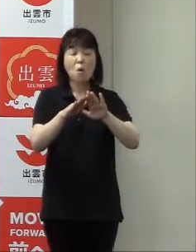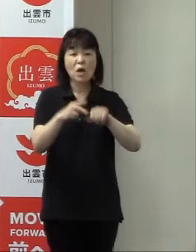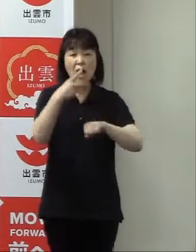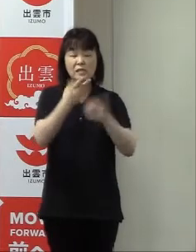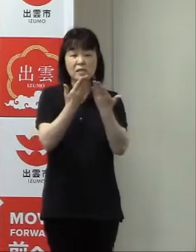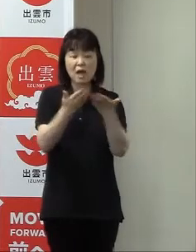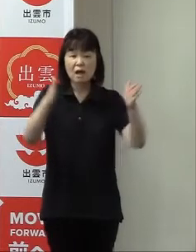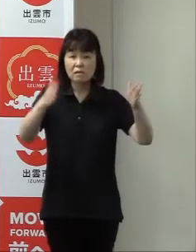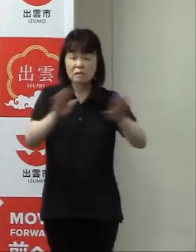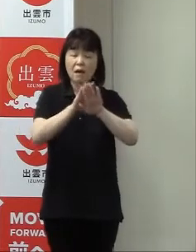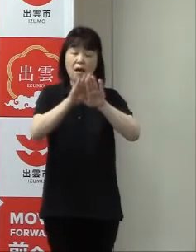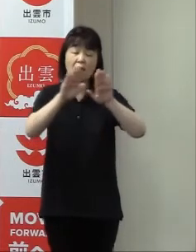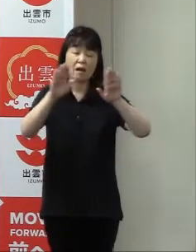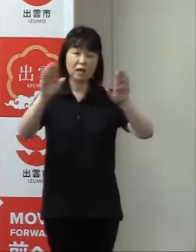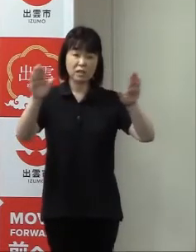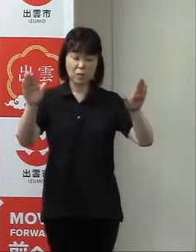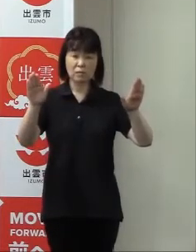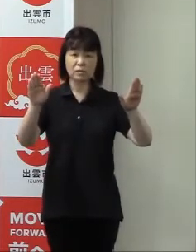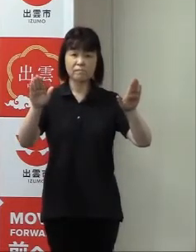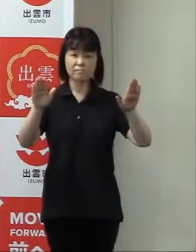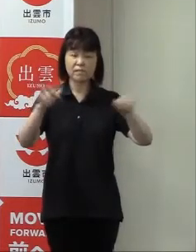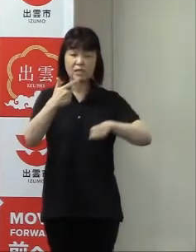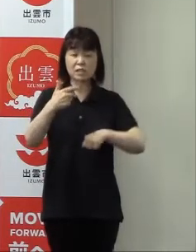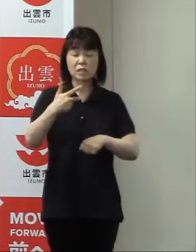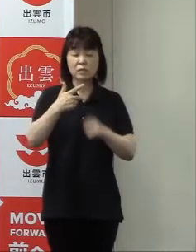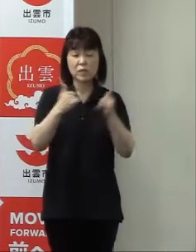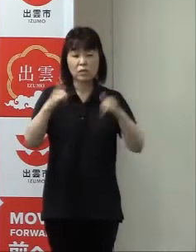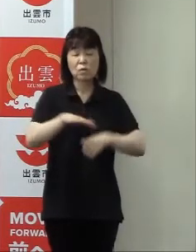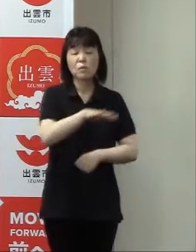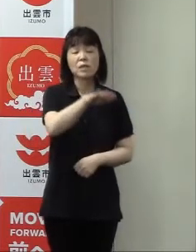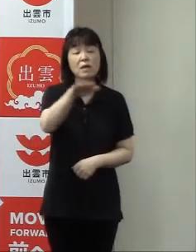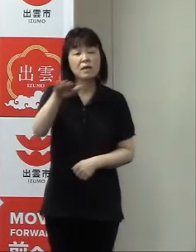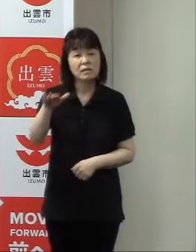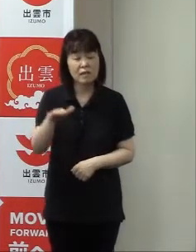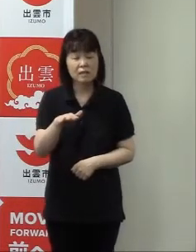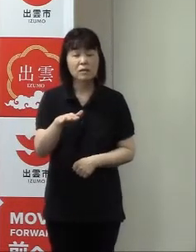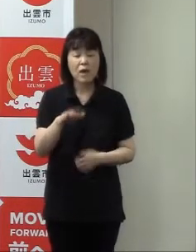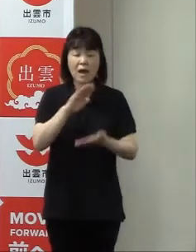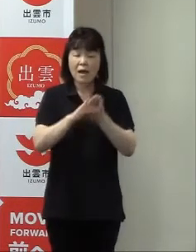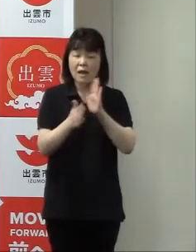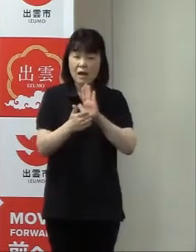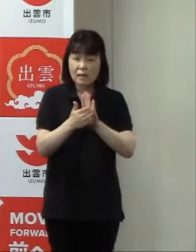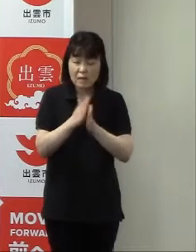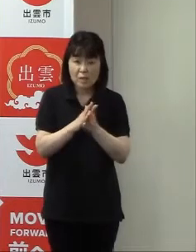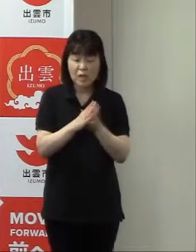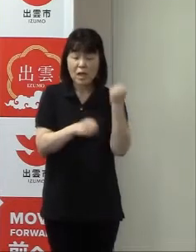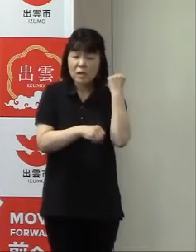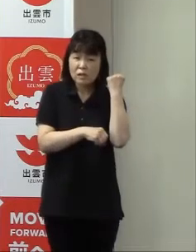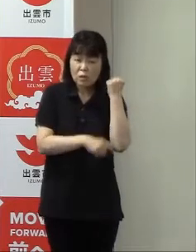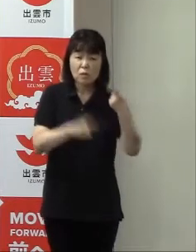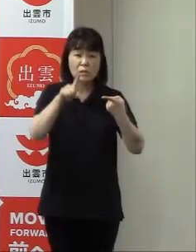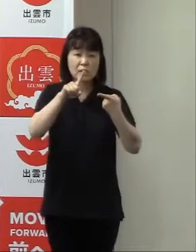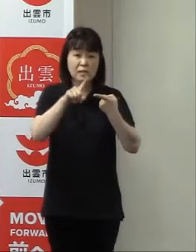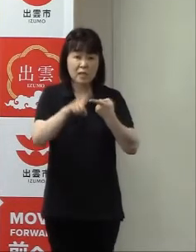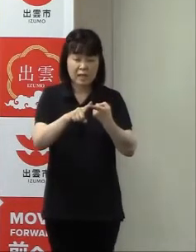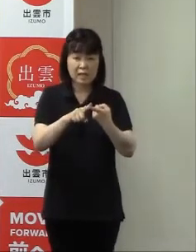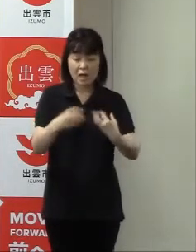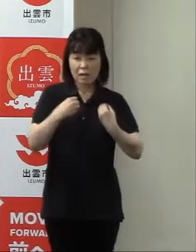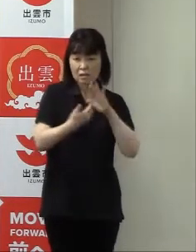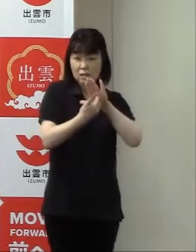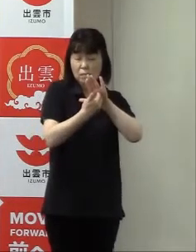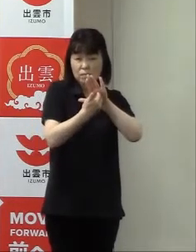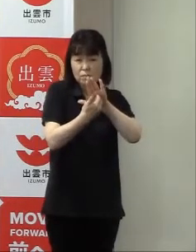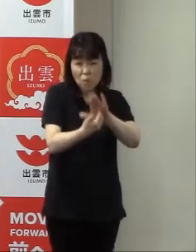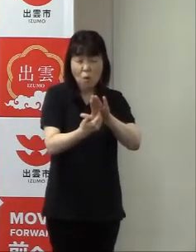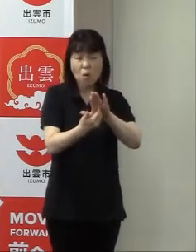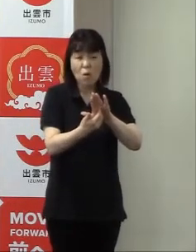が始まります。市民の皆様には改めて基本的な感染防止対策の徹底をお